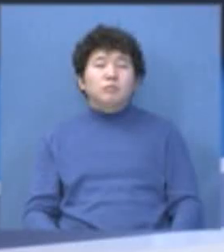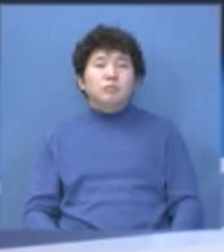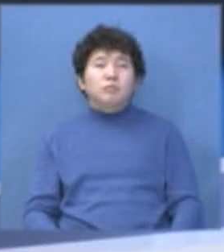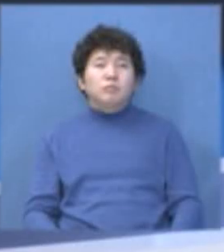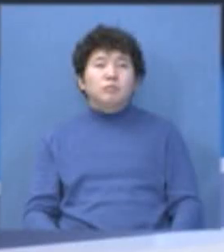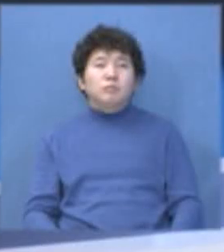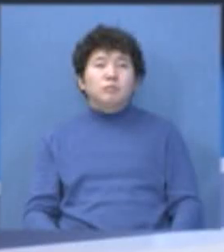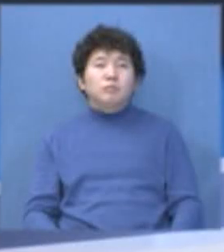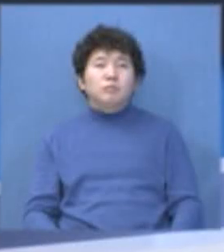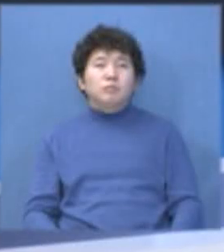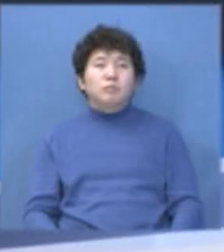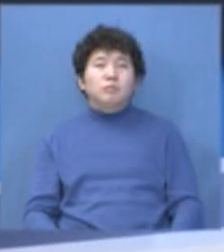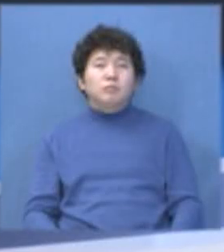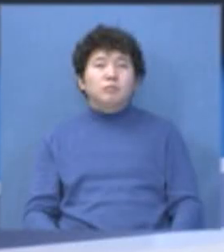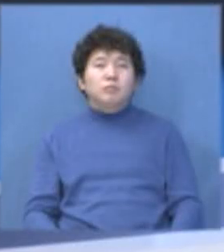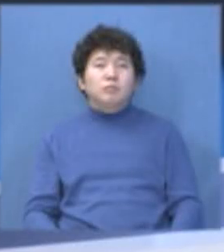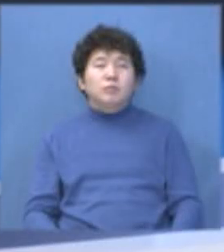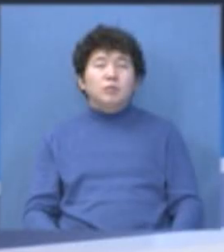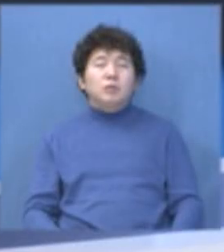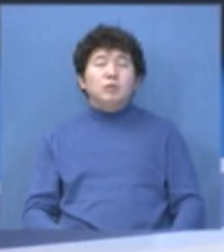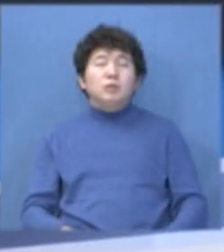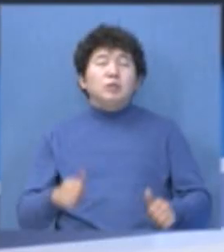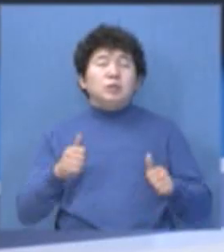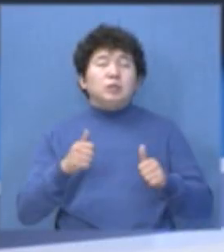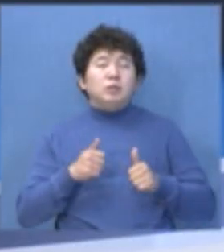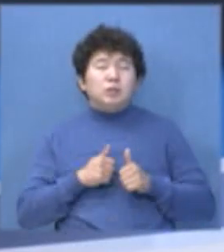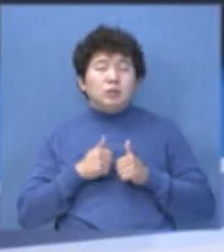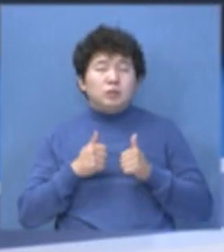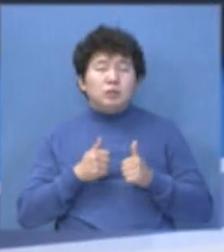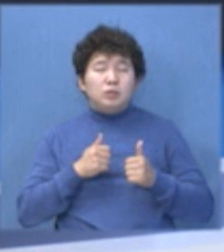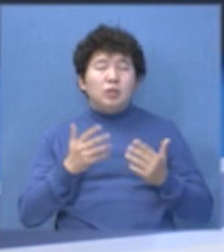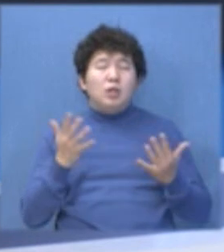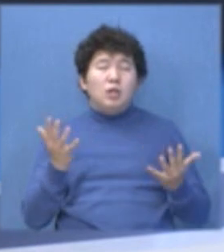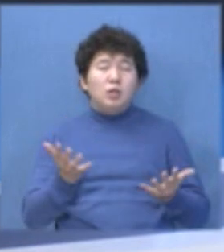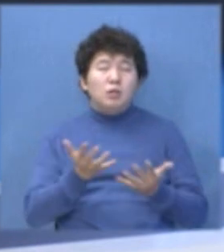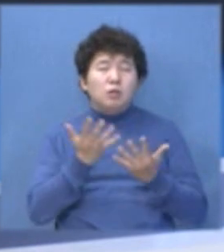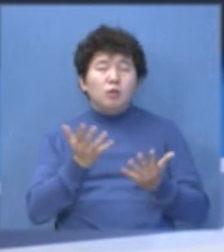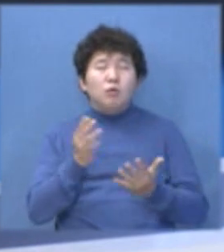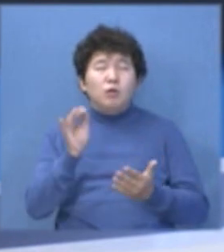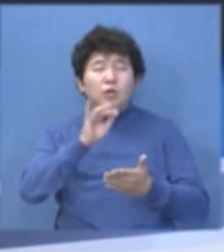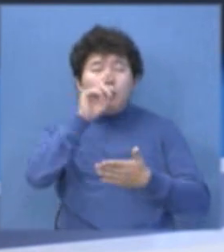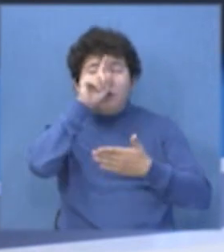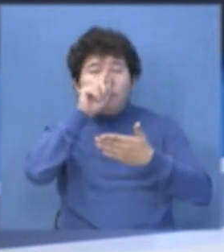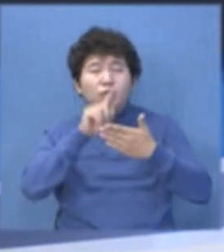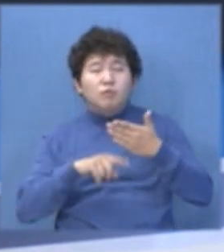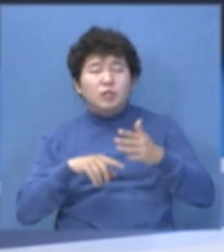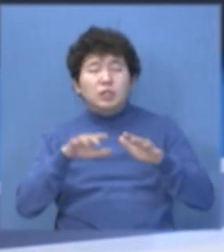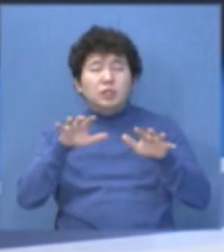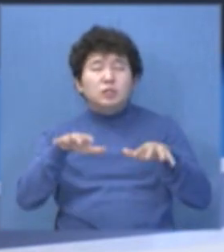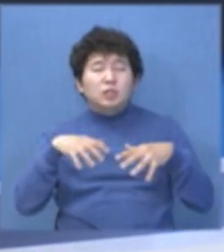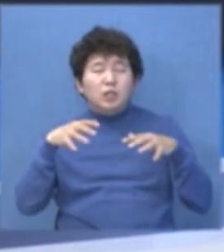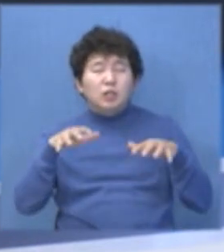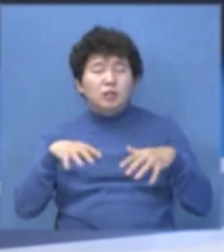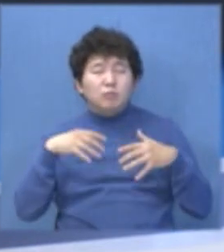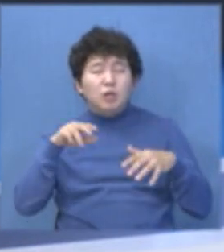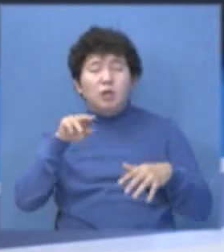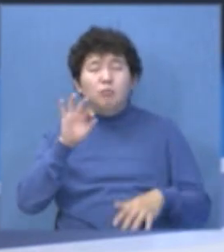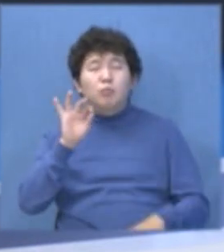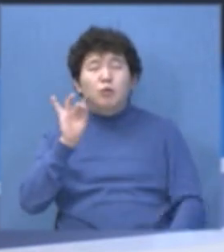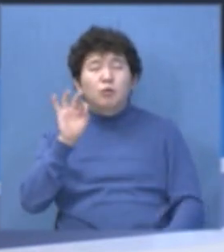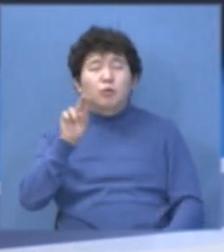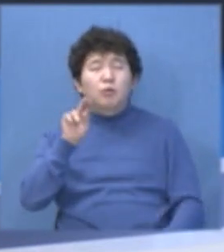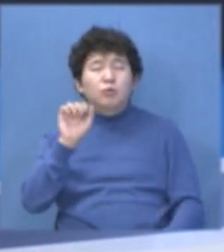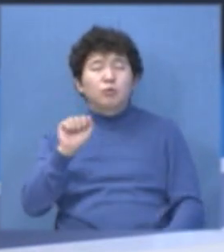Грациозные и стремительные, и легкие, и обаятельные, и добродушные, и верные. Собак породы казахская тазы не зря в степи называли